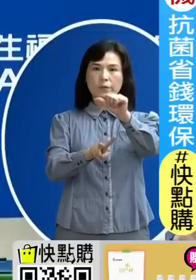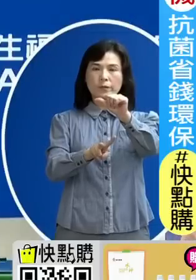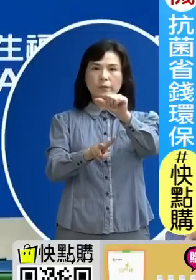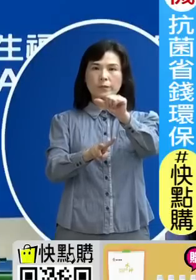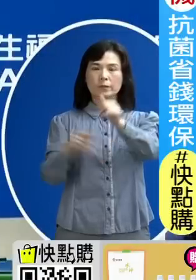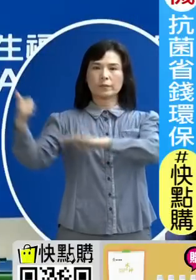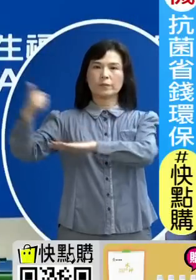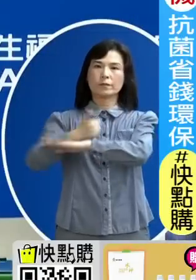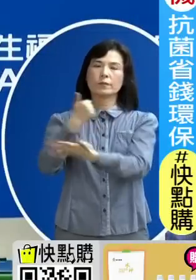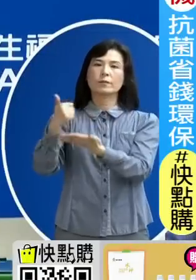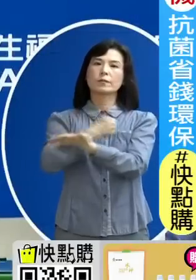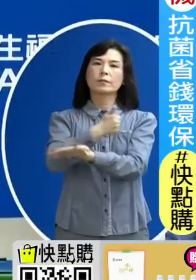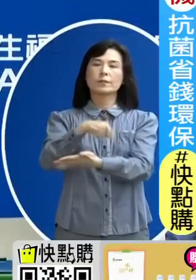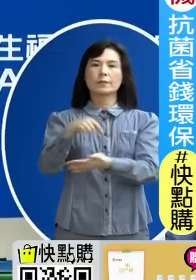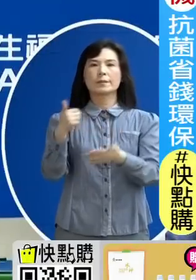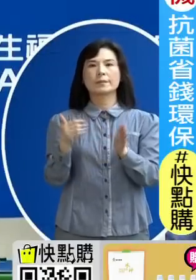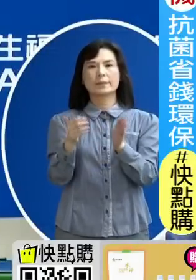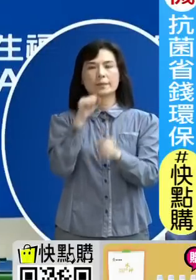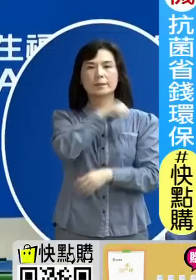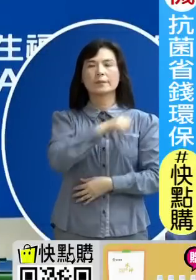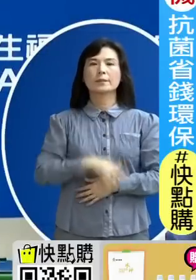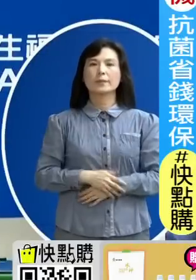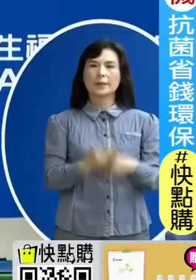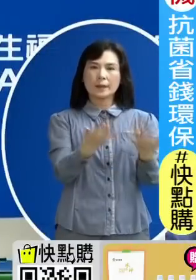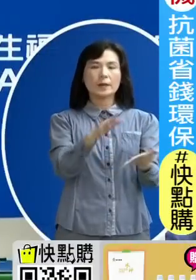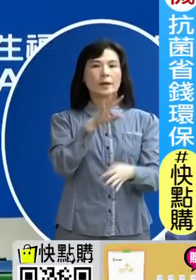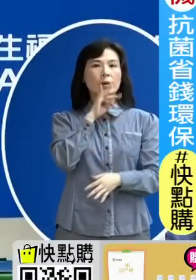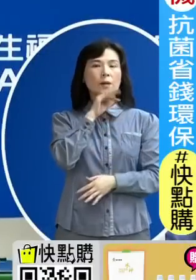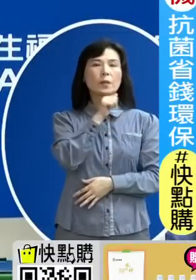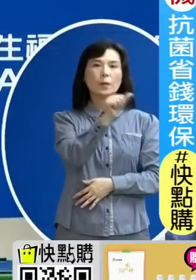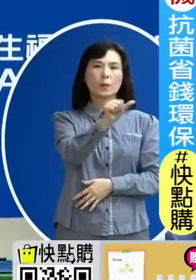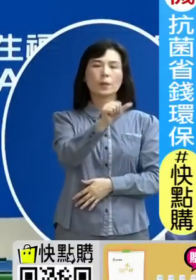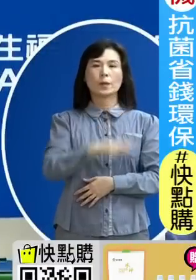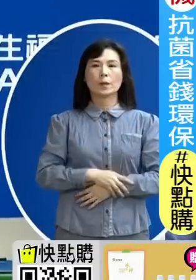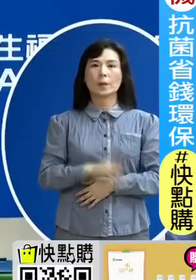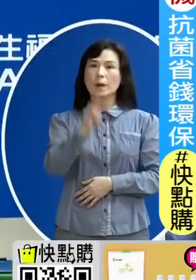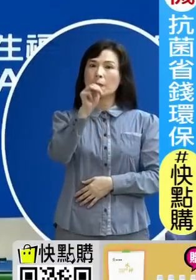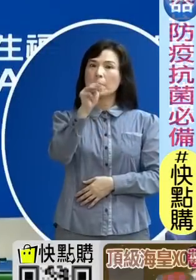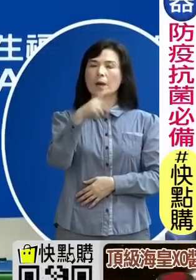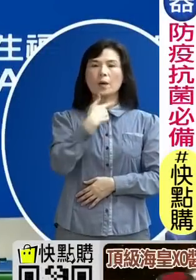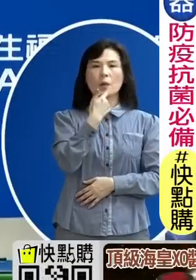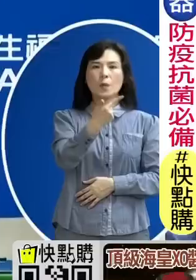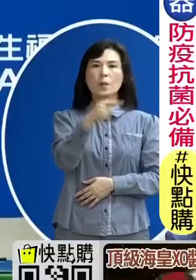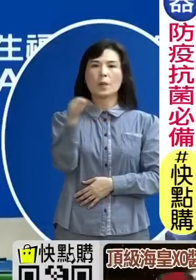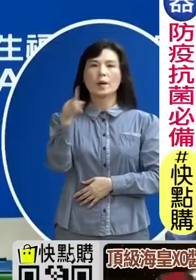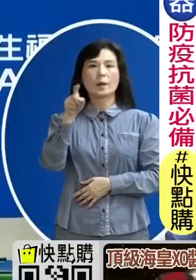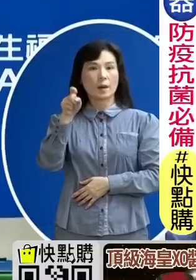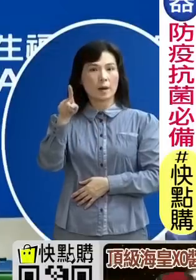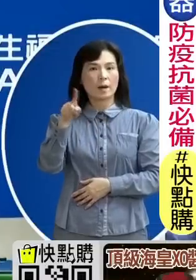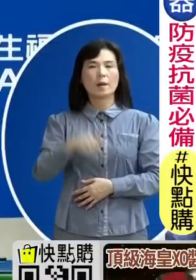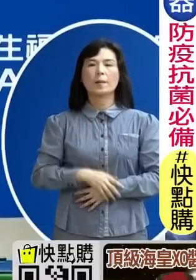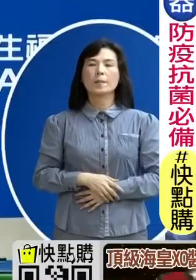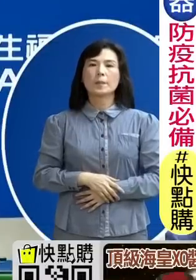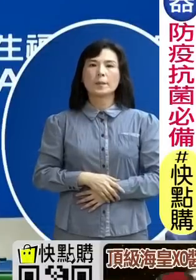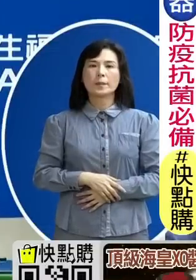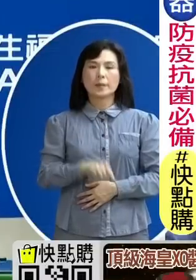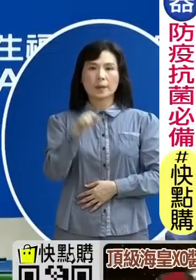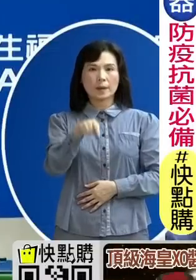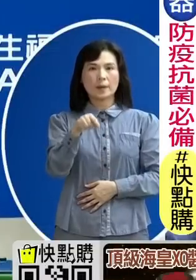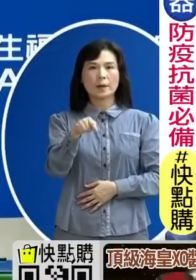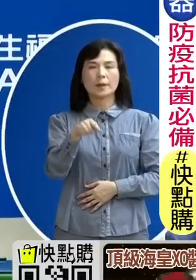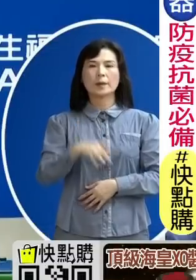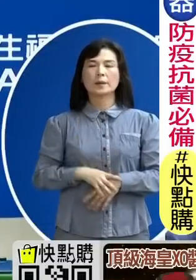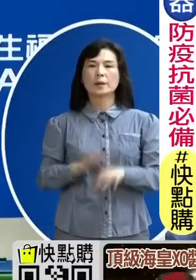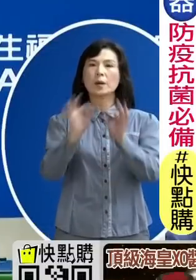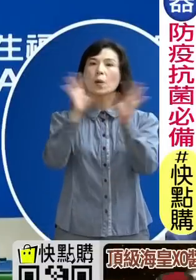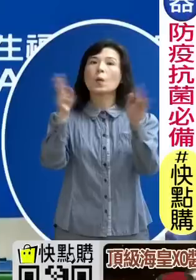但是呢，陈时中再这样下去，不仅大家快筛买不到，你也看到越来越多弊端。从福佑达，从保吉